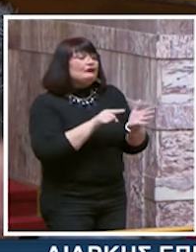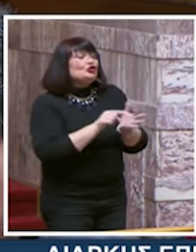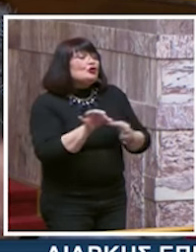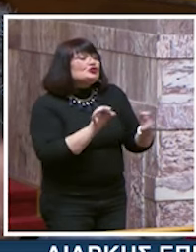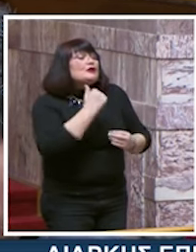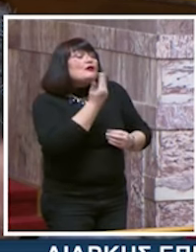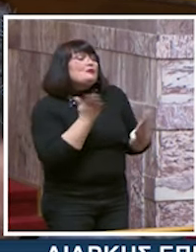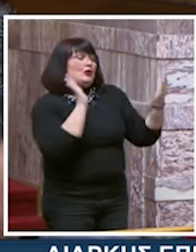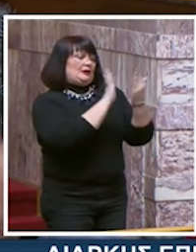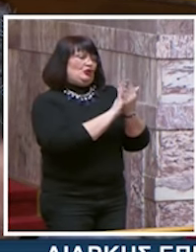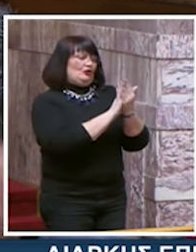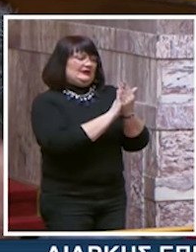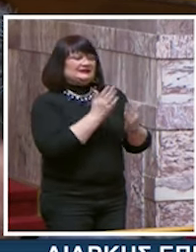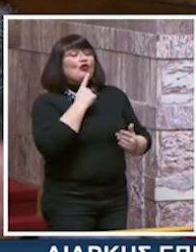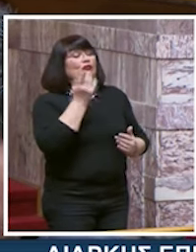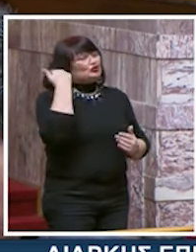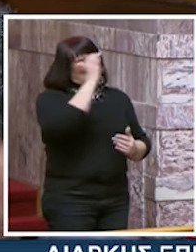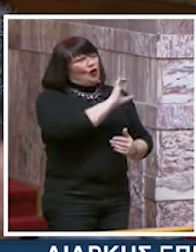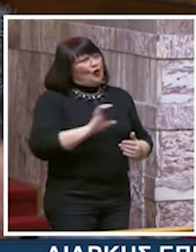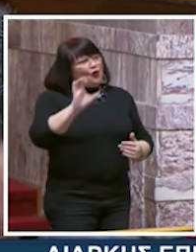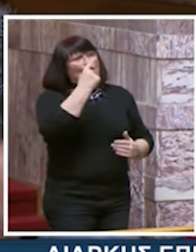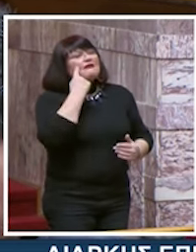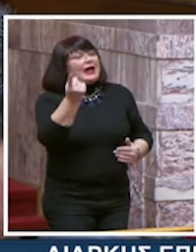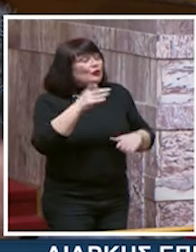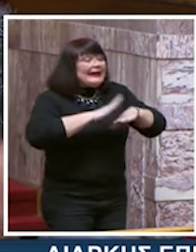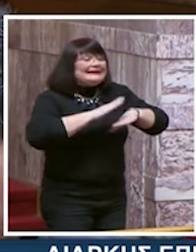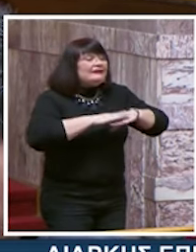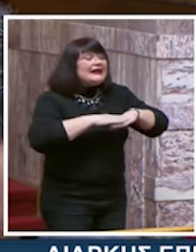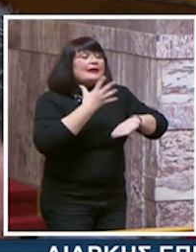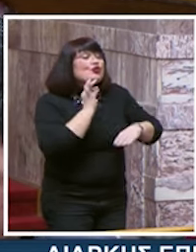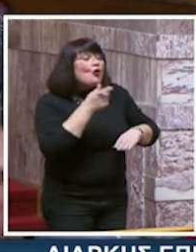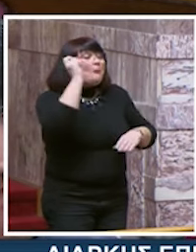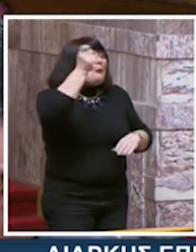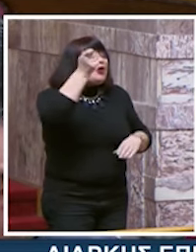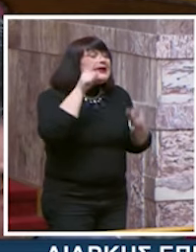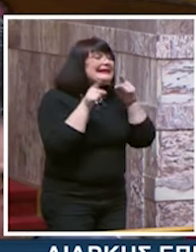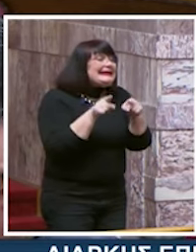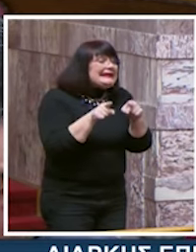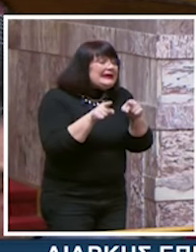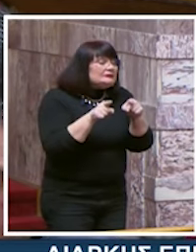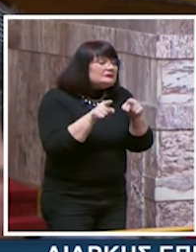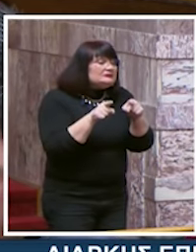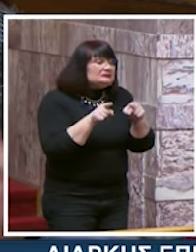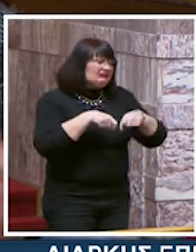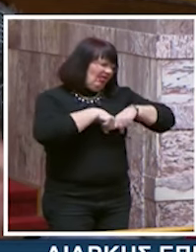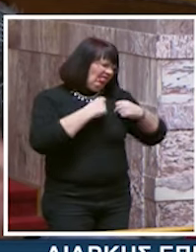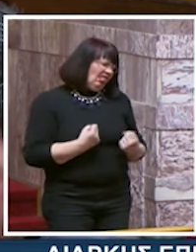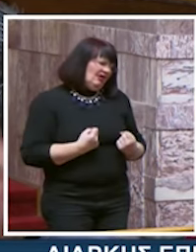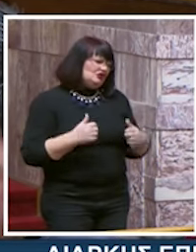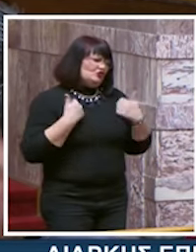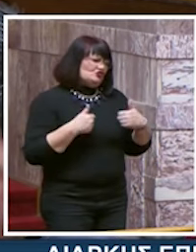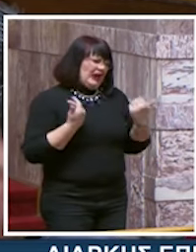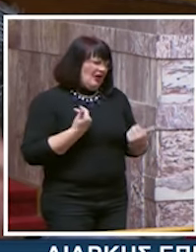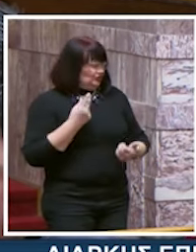νομοσχέδιο, όπως έχει αποδειχθεί και σε άλλες χώρες. Αιτία είναι η ασκούμενη πολιτική που δημιουργεί αποστροφή και απογοήτευση σε όλους εμάς,